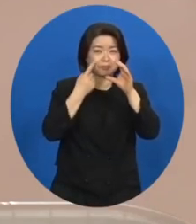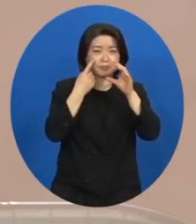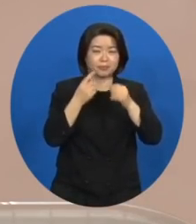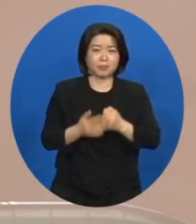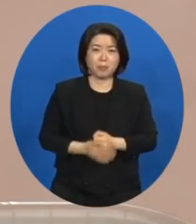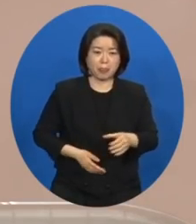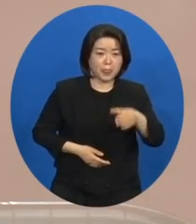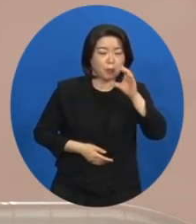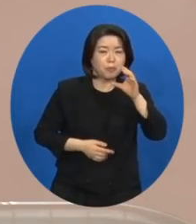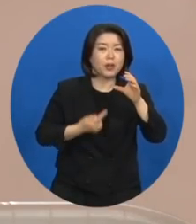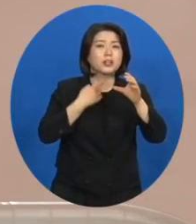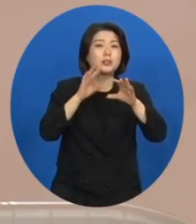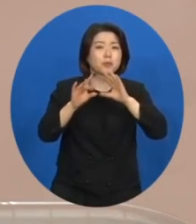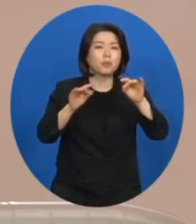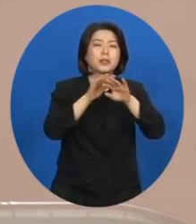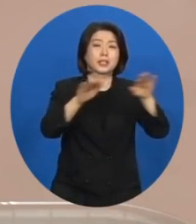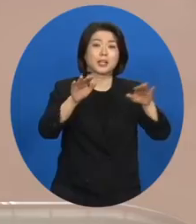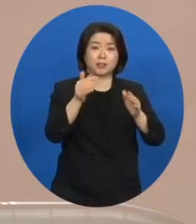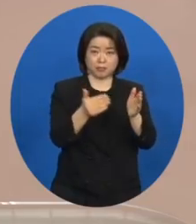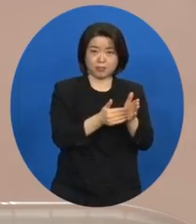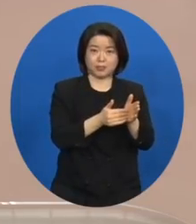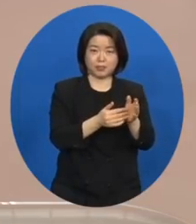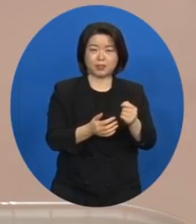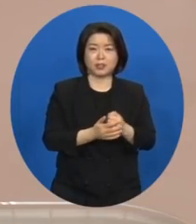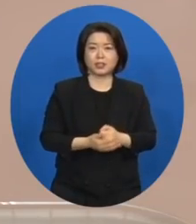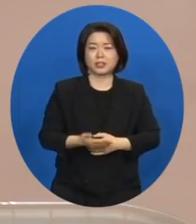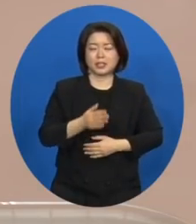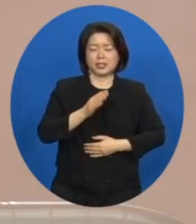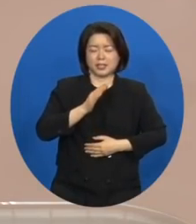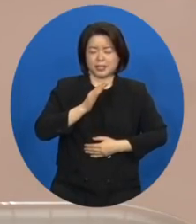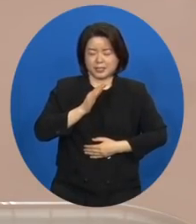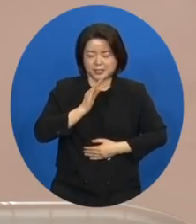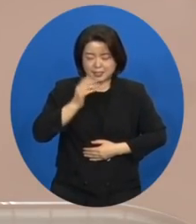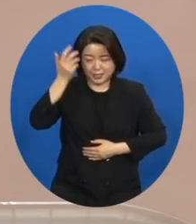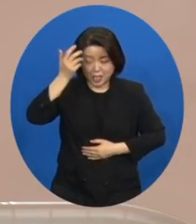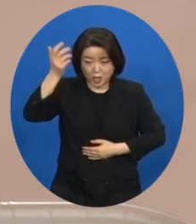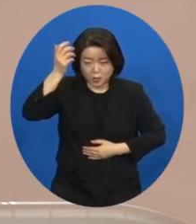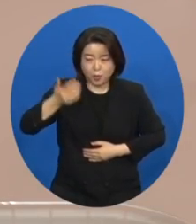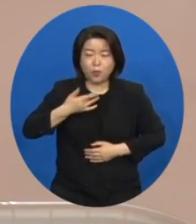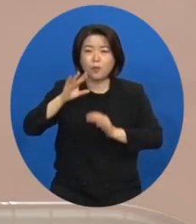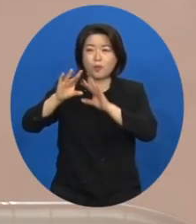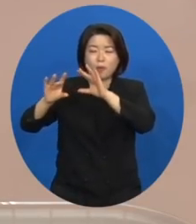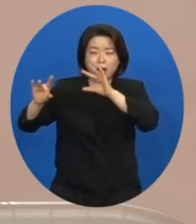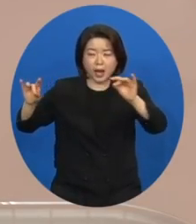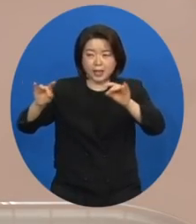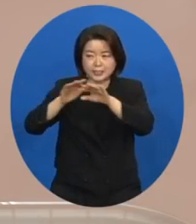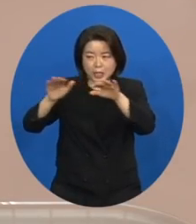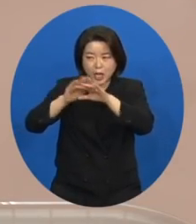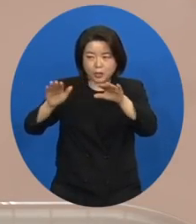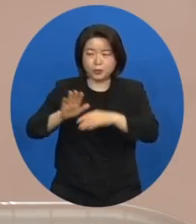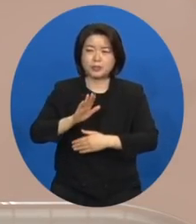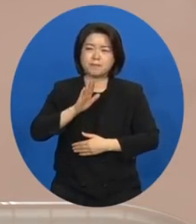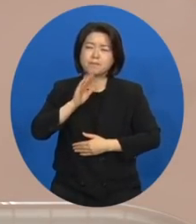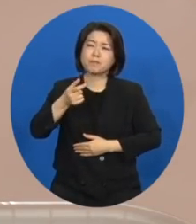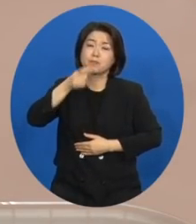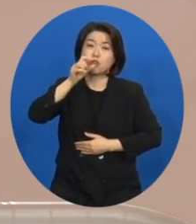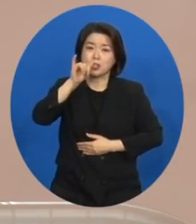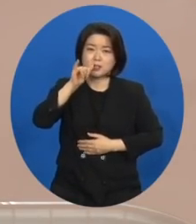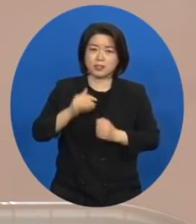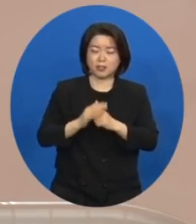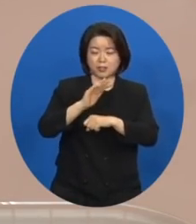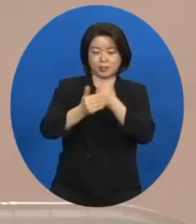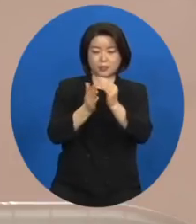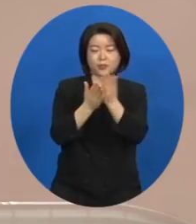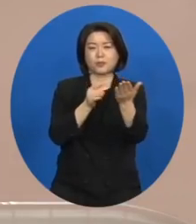물을 마시면 갈증 해소가 됩니다 그러나 증정한 갈증을 해소시켜 주는 참된 생명 수가 있다는 거죠 그것이 오늘 본문에 나오는